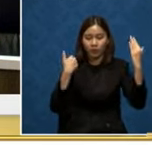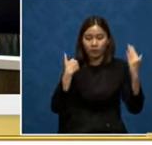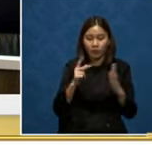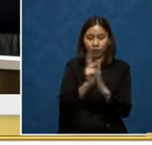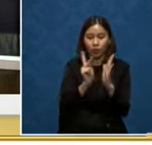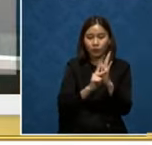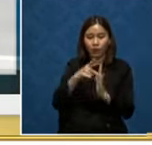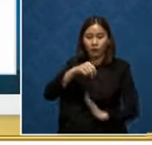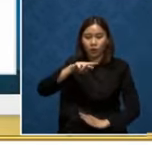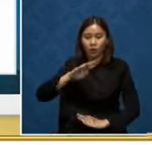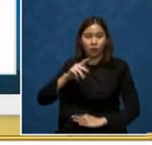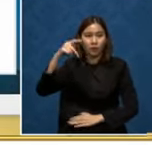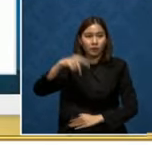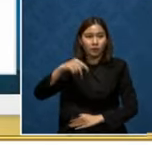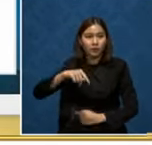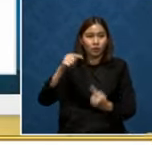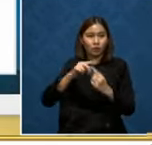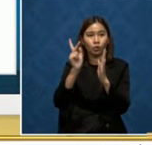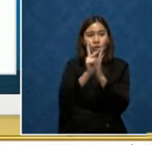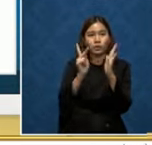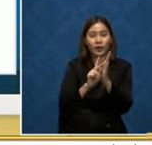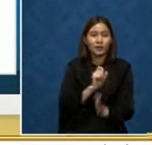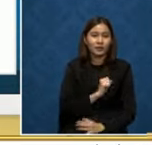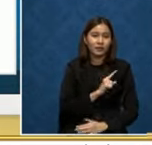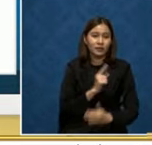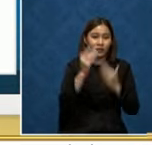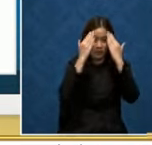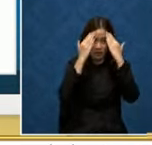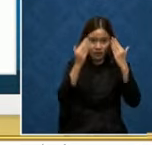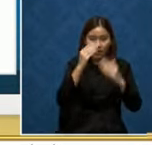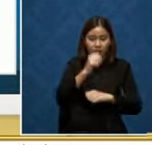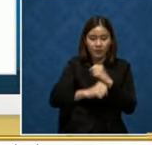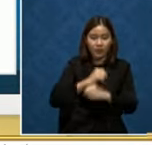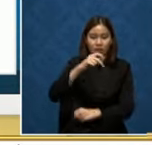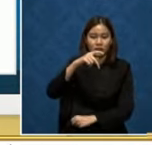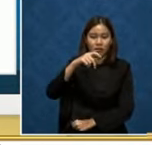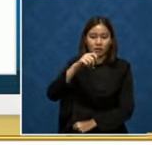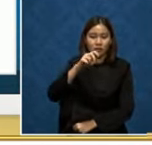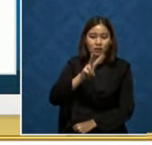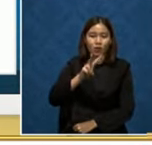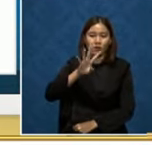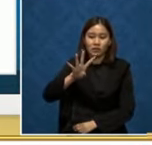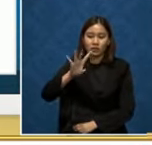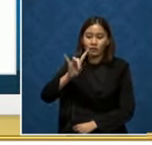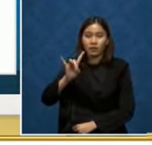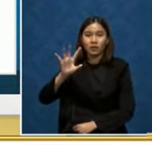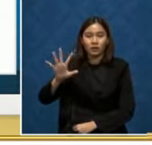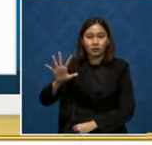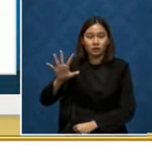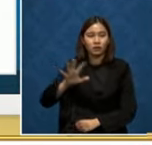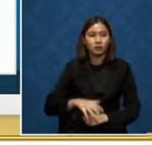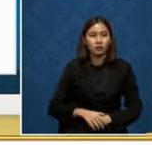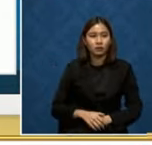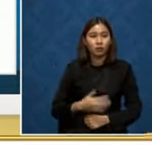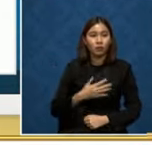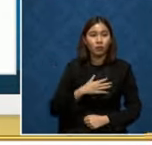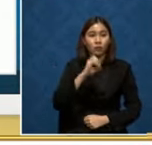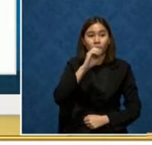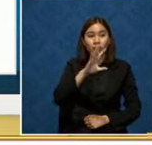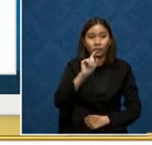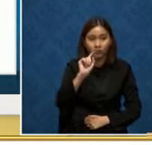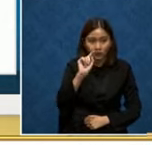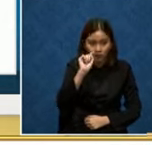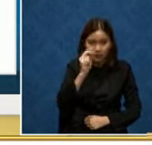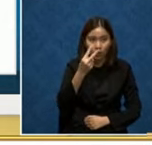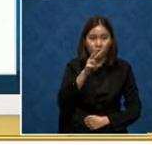ญหยดพิเศษว่าด้วยการใช้กฎหมายอิสลามพอสอ 2485ข้ยำนะครับ 24